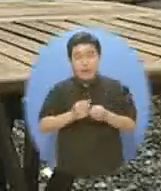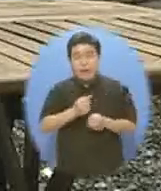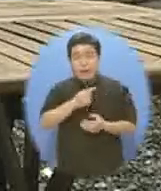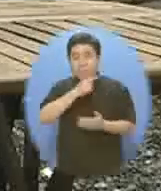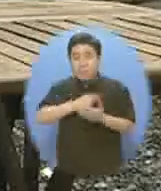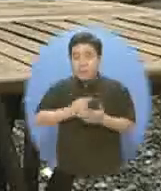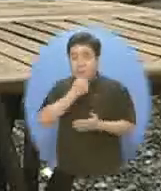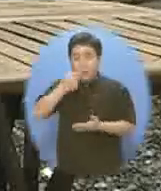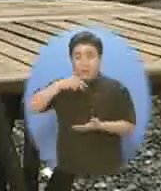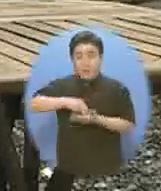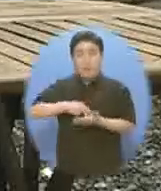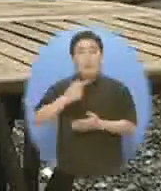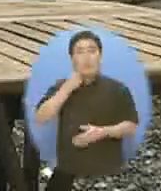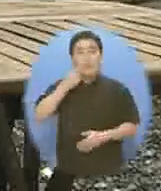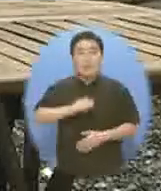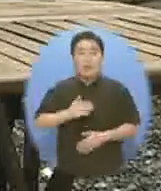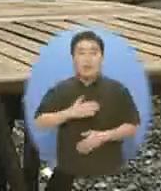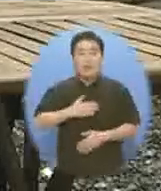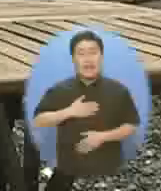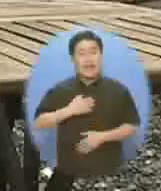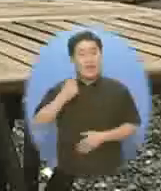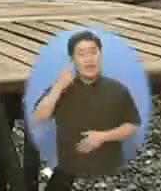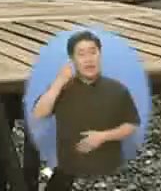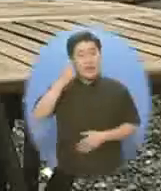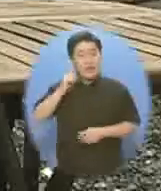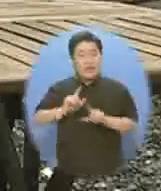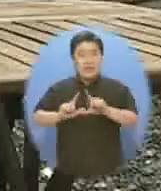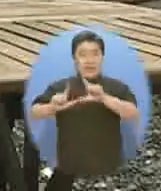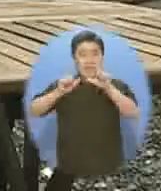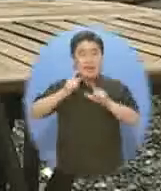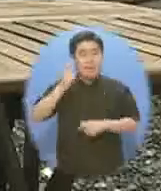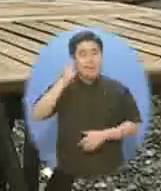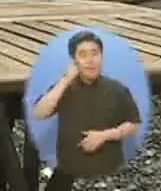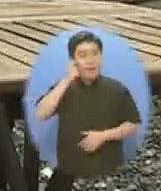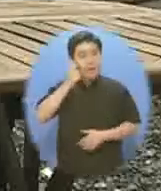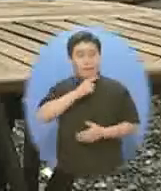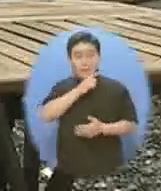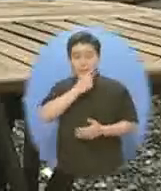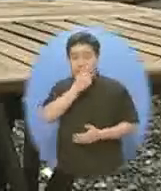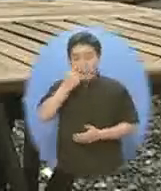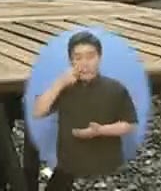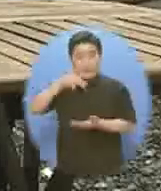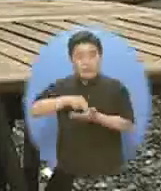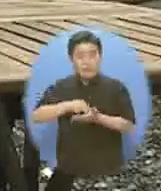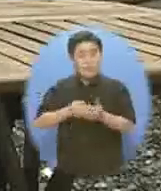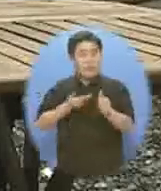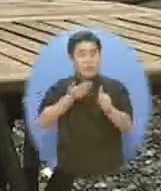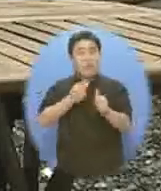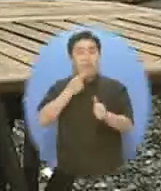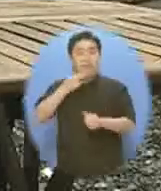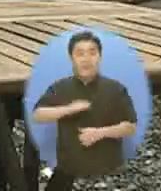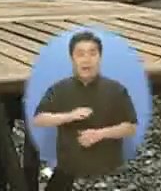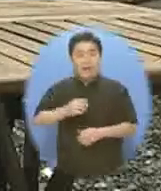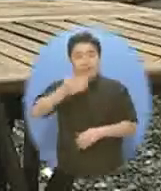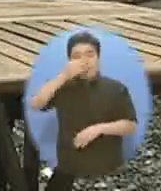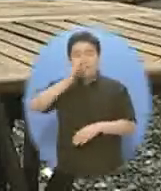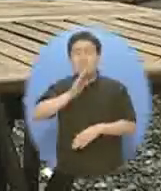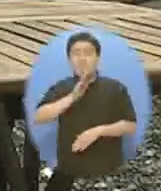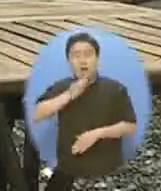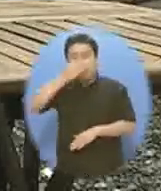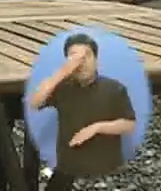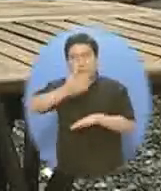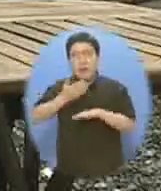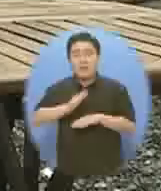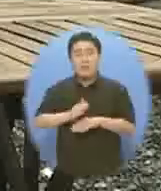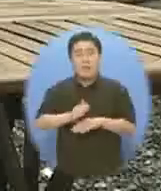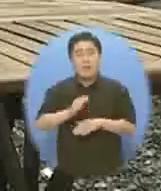있다 아니면 나는 철학이 삶의 철학이 보증은 안 써 주는거다 그래서 정말 미안하지만 이번에는